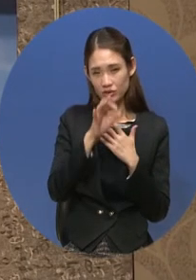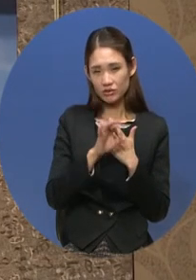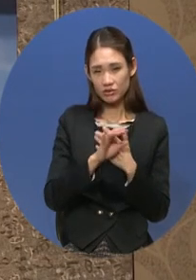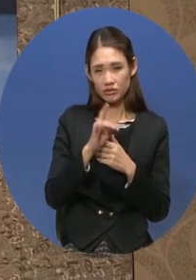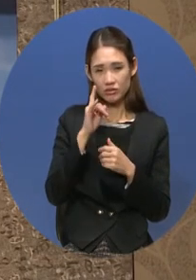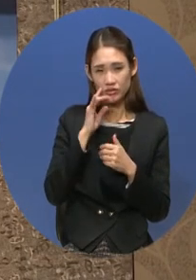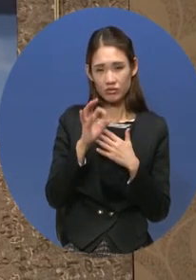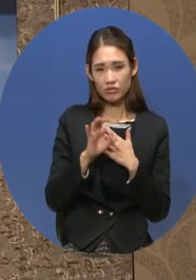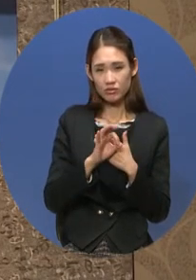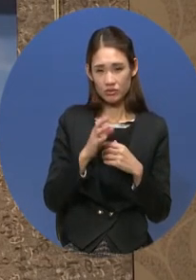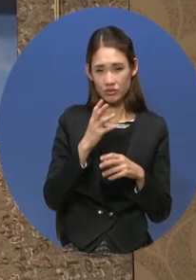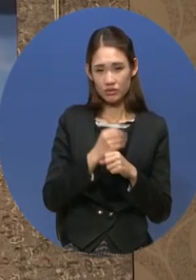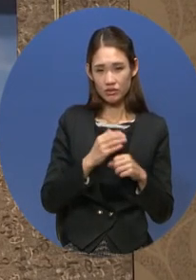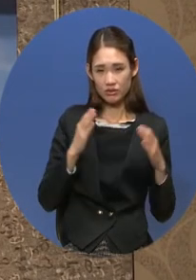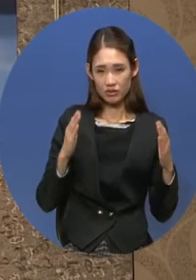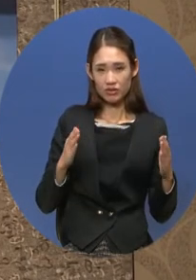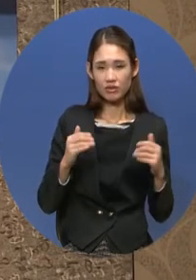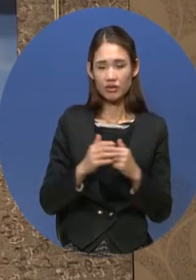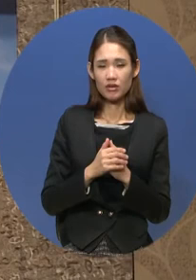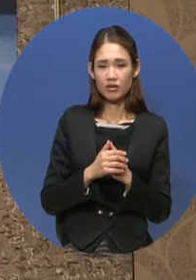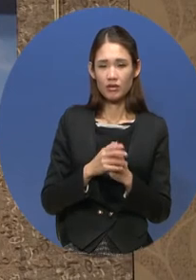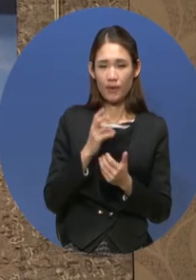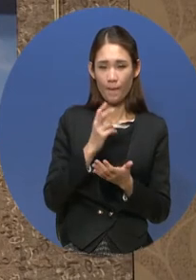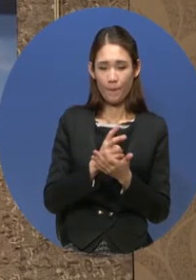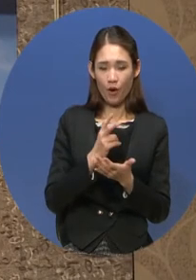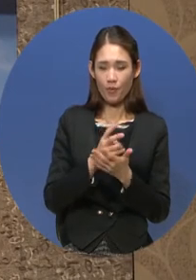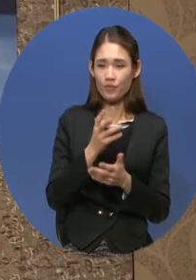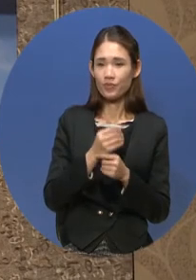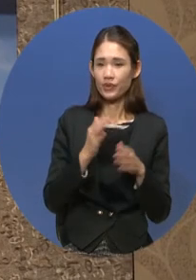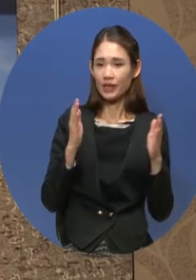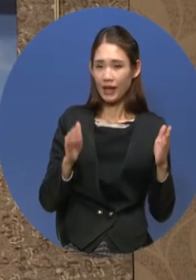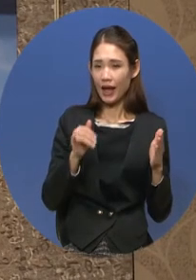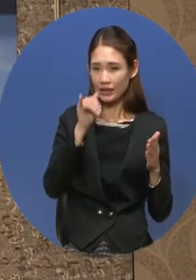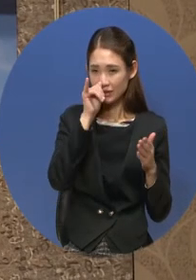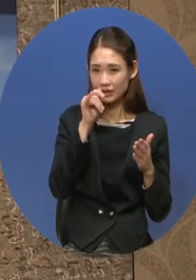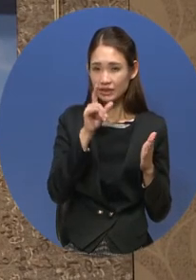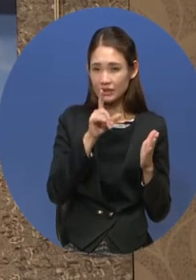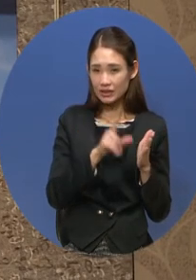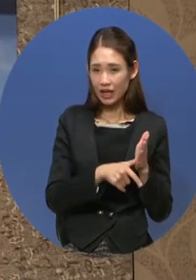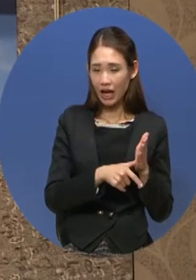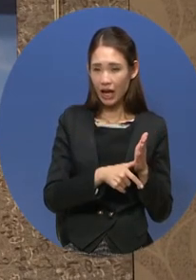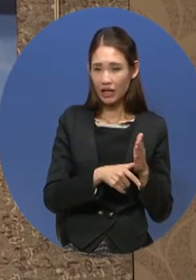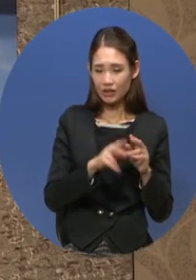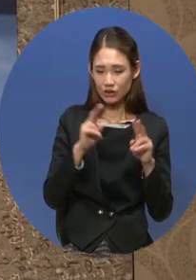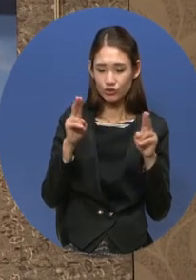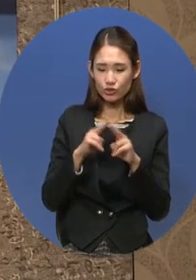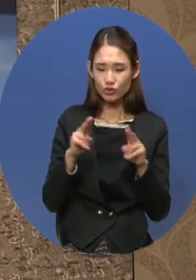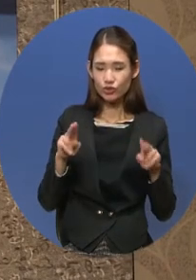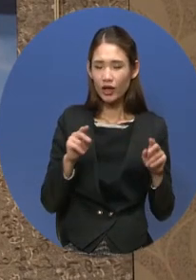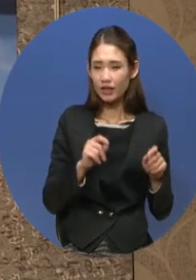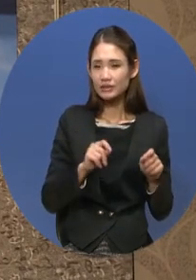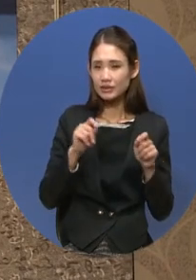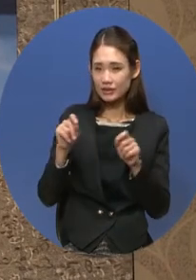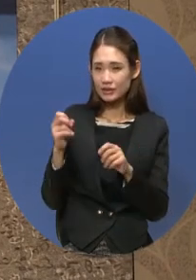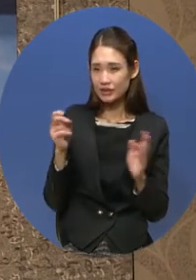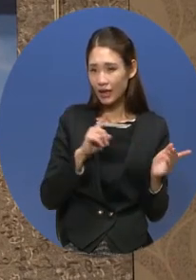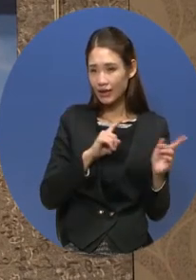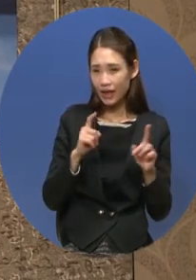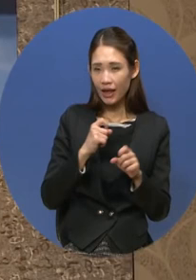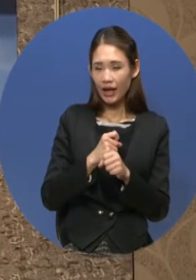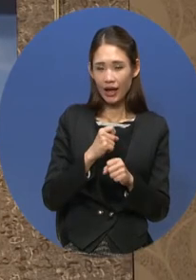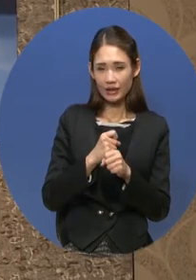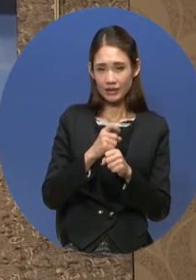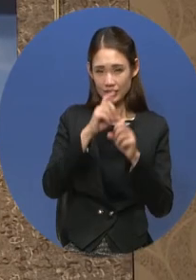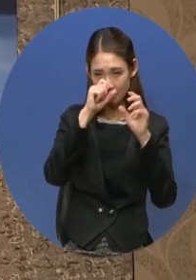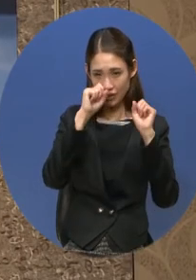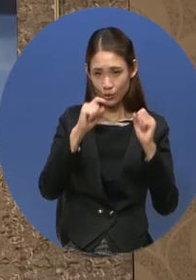그 기간 같은 게 만약에 그 법적인 기간이 있는데 그걸 좀 유예를 시켜준다든가 시켜주면 재생할 수 있는 그럼요. 그런